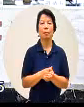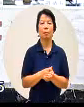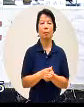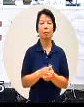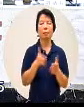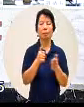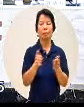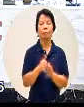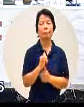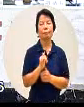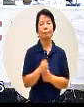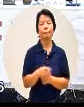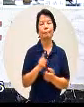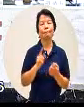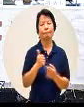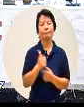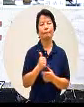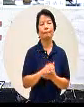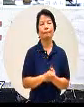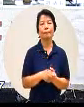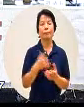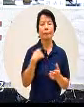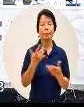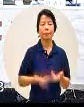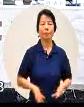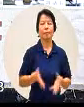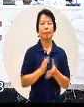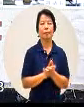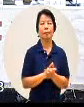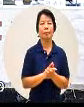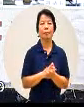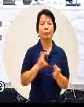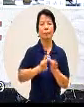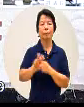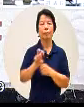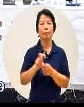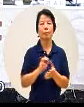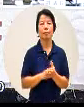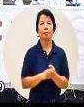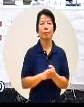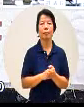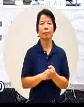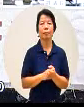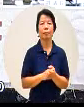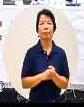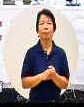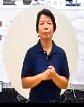好不錯齁好休息二十分鐘啦齁十點半繼續開會齁大家